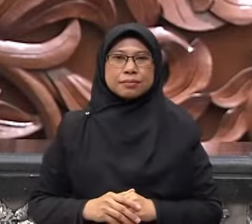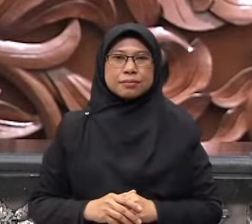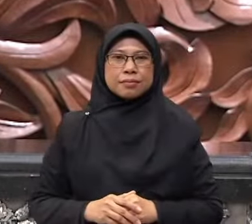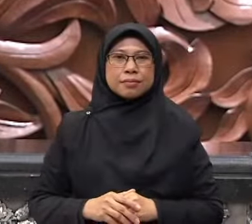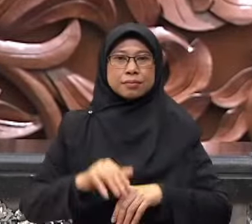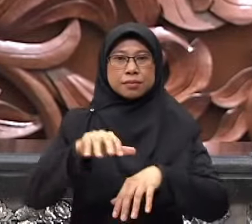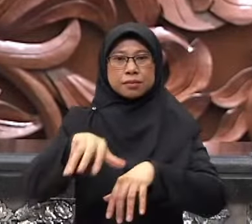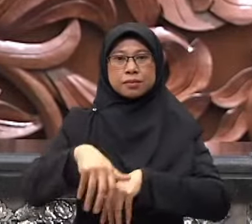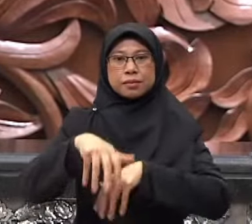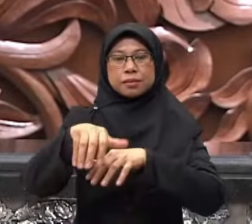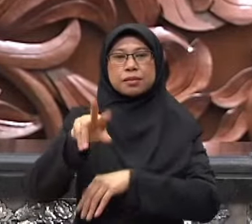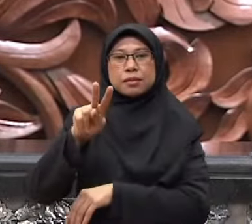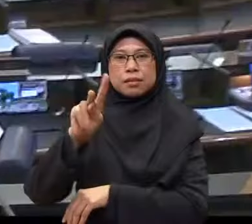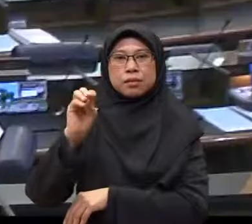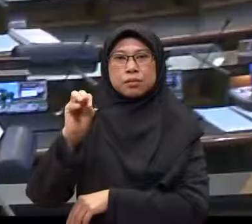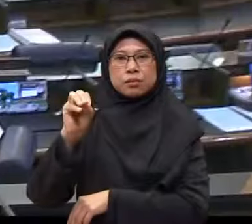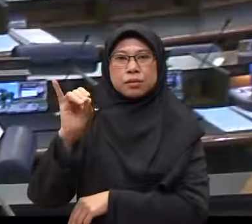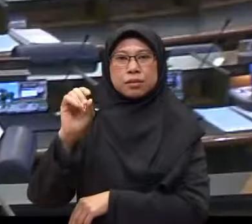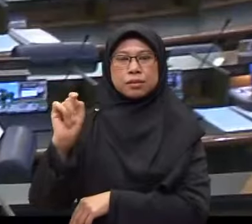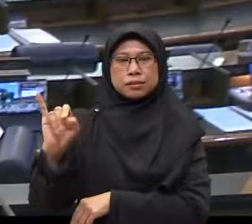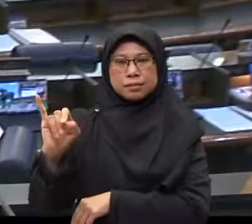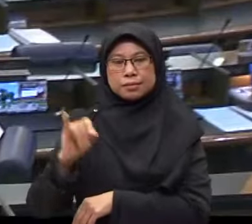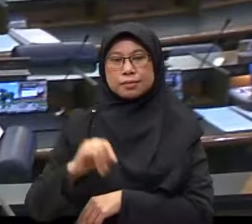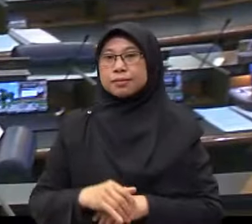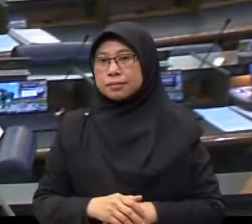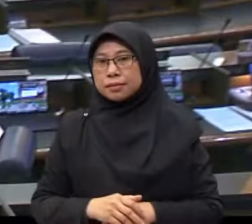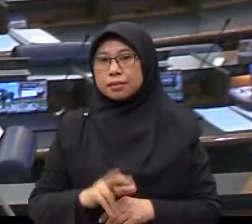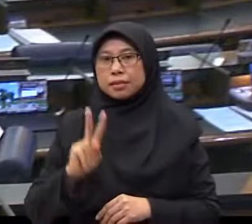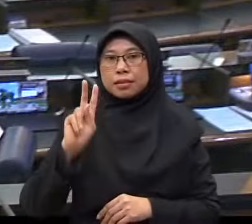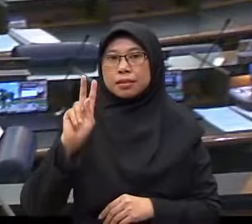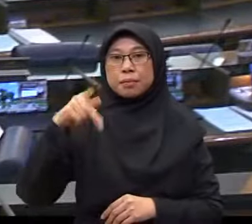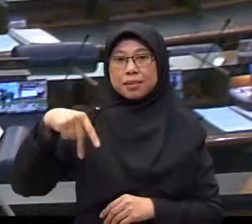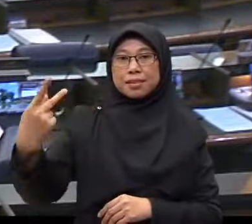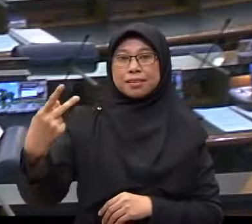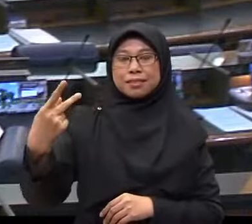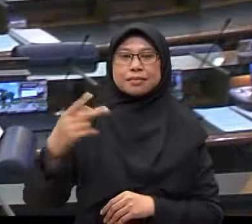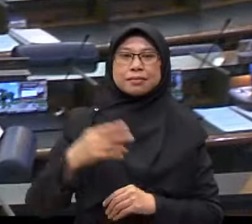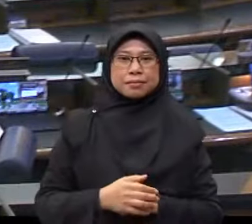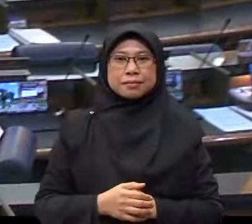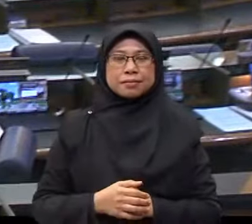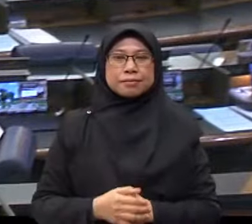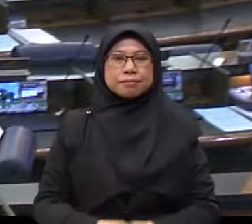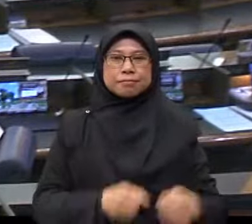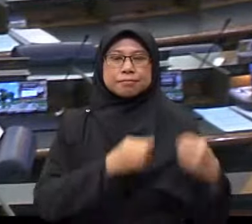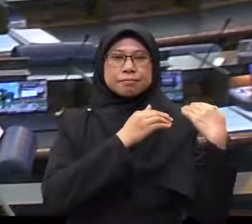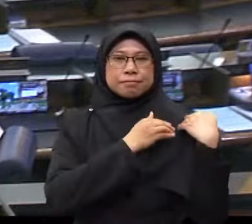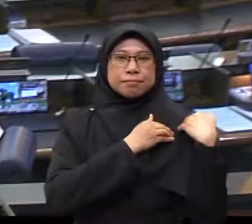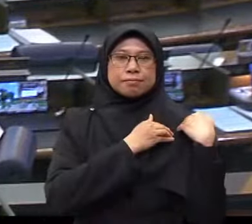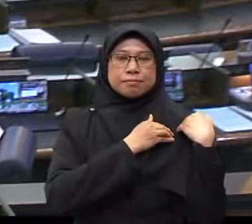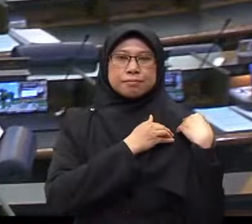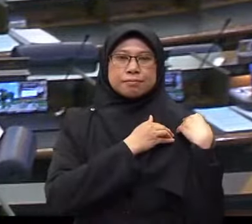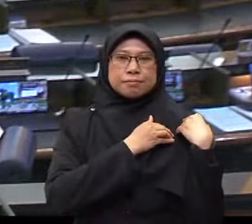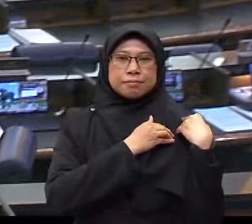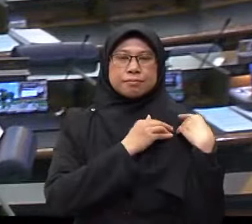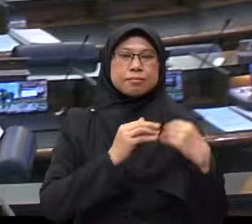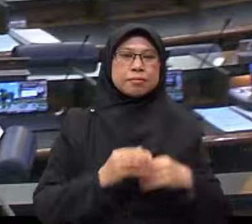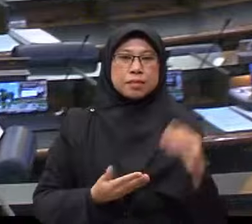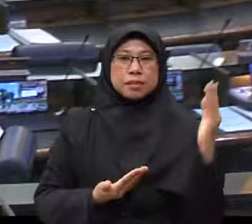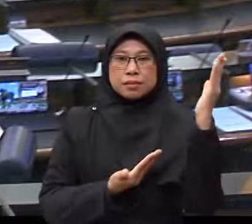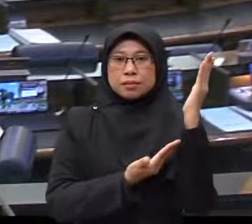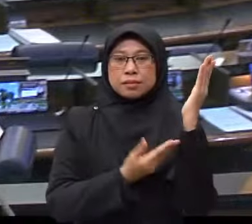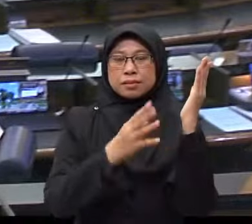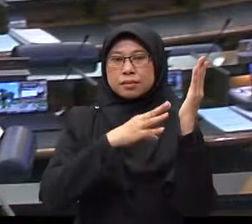tuan yang dipertua kementerian berladangan dan komoditi KPK mengambil berat berkenaan perkembangan industri hiliran sawit